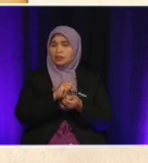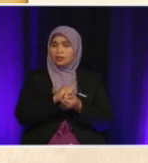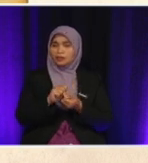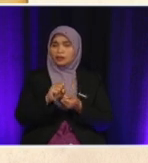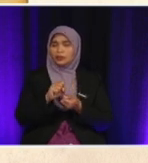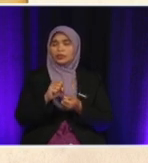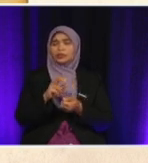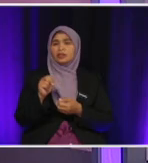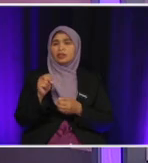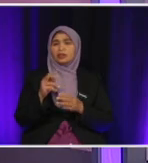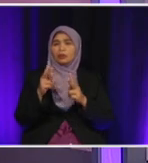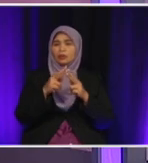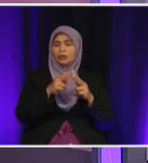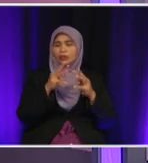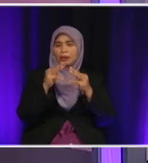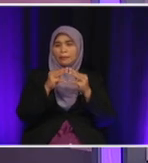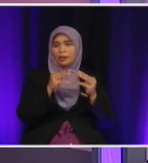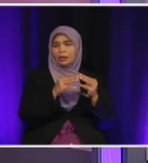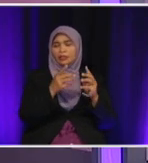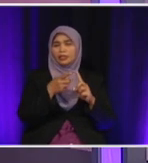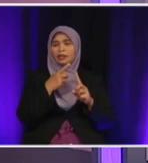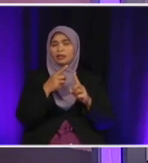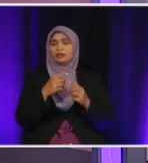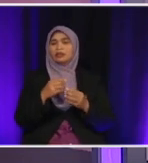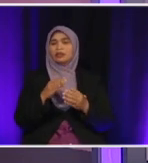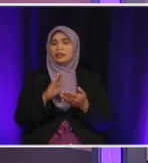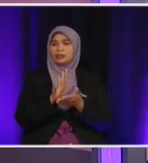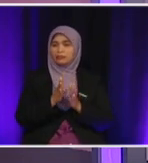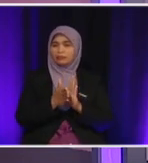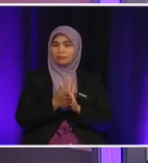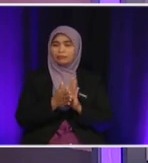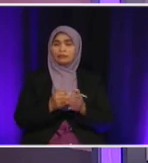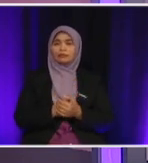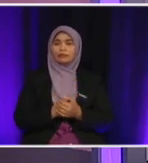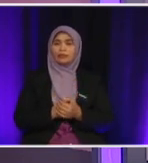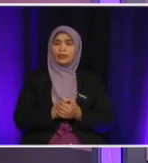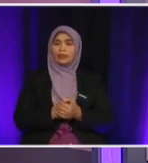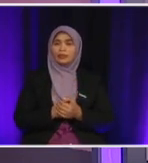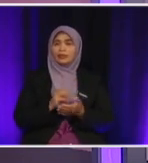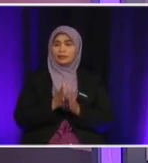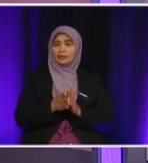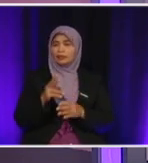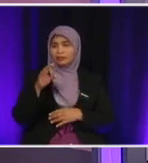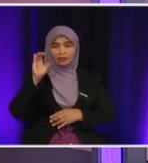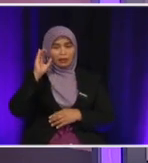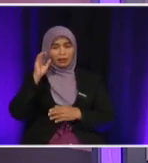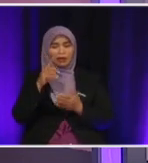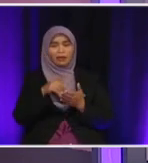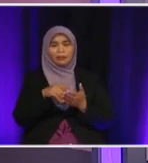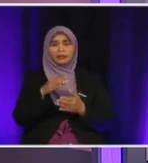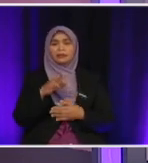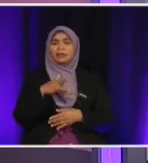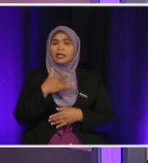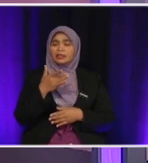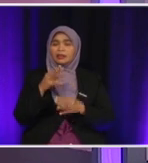sebarang kezaliman Baiklah murid-murid Apotek Coba kita dengarkan Apakah pandangan-pandangan ataupun perasaan